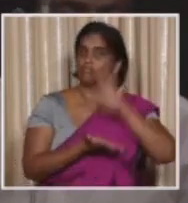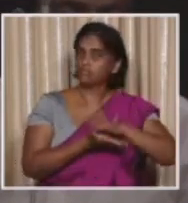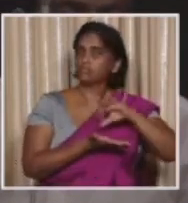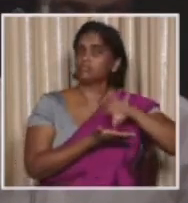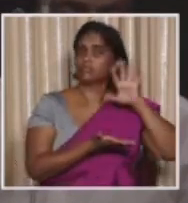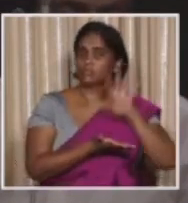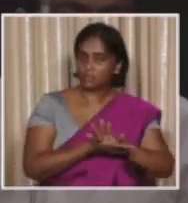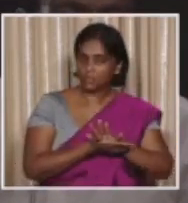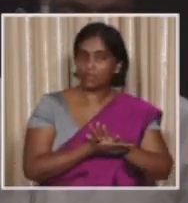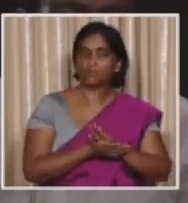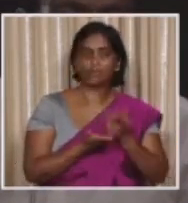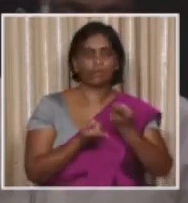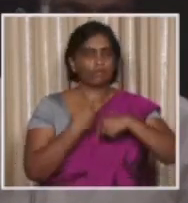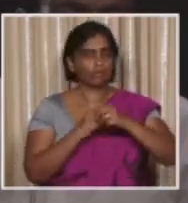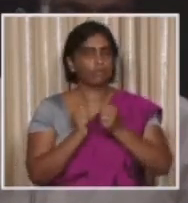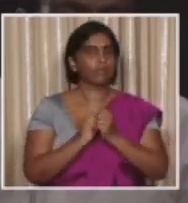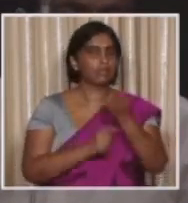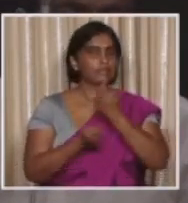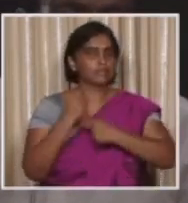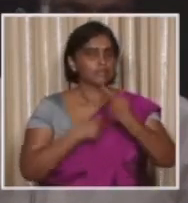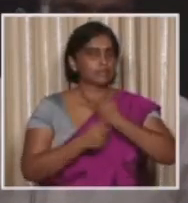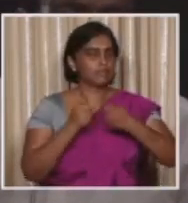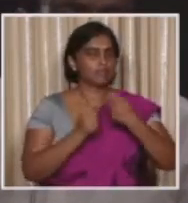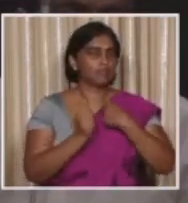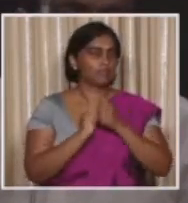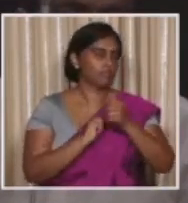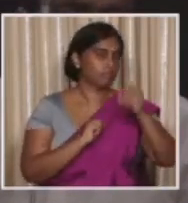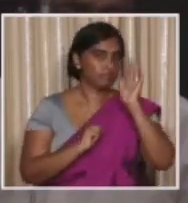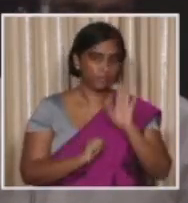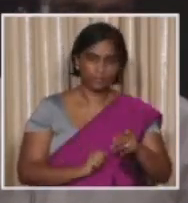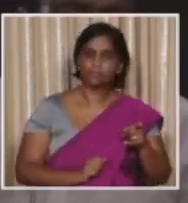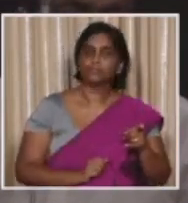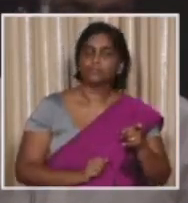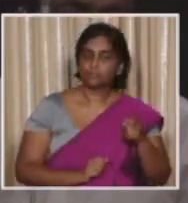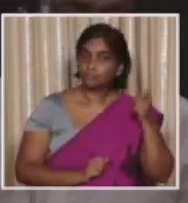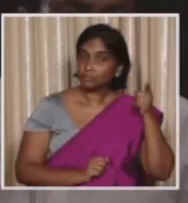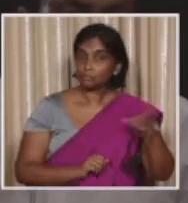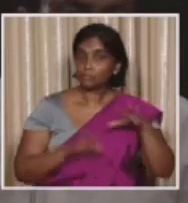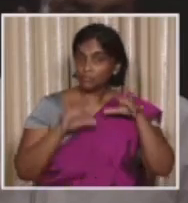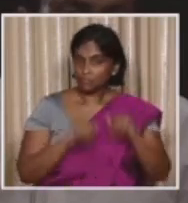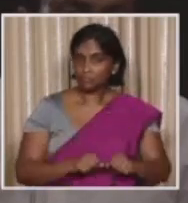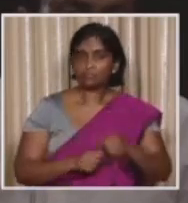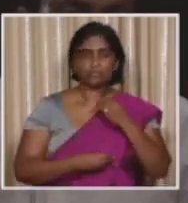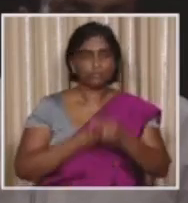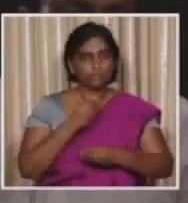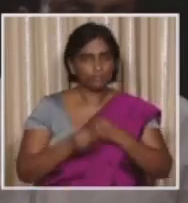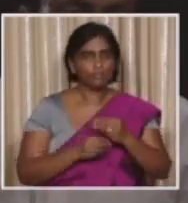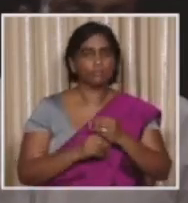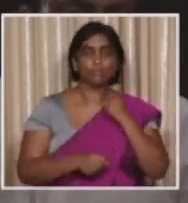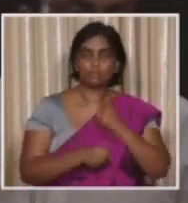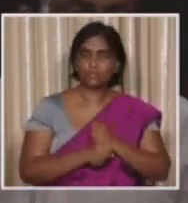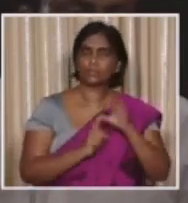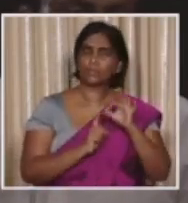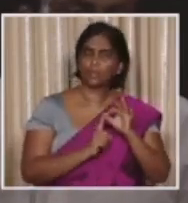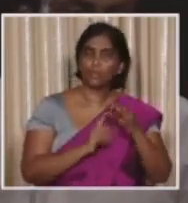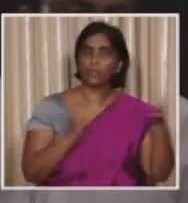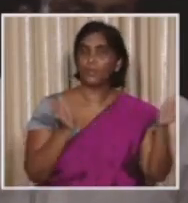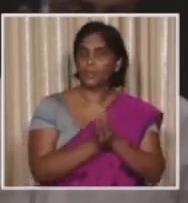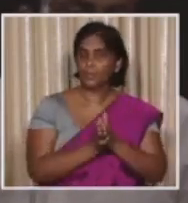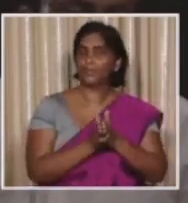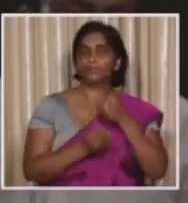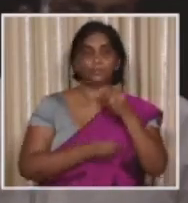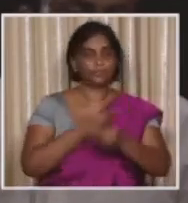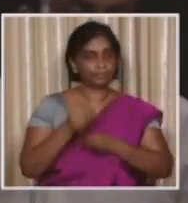අරගෙන ප්‍රතිව්‍යුහගත කිරීමේ වැඩපිළිවෙල ක්‍රියාත්මක කරලා ඔවුන් සතු වෙලා තිබුණු ව්‍යාපාර රාජ්‍ය පෞද්ගලික හවුල්